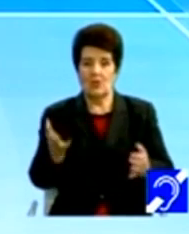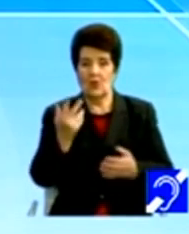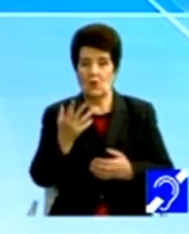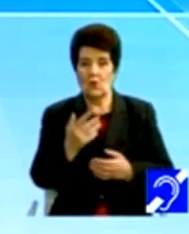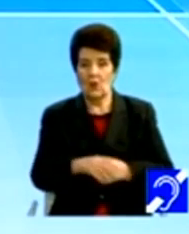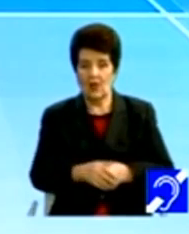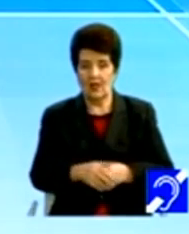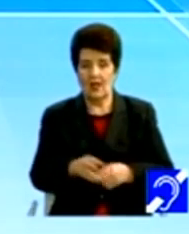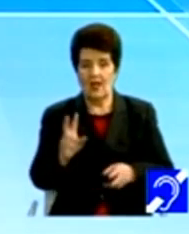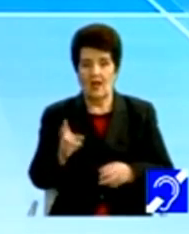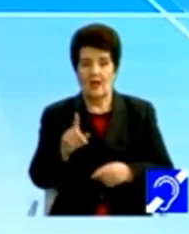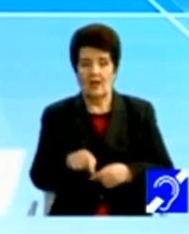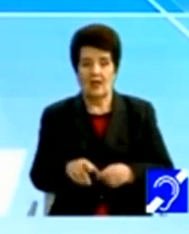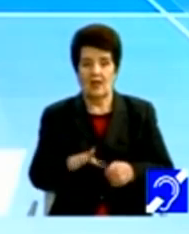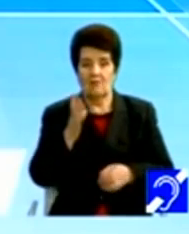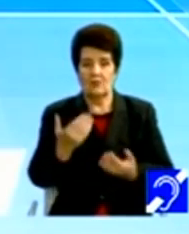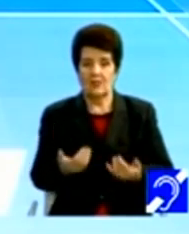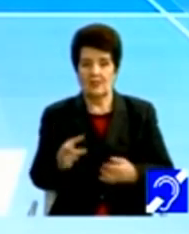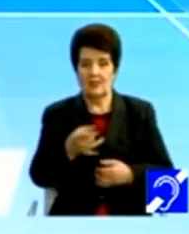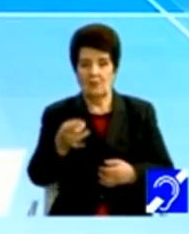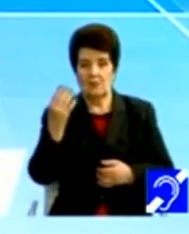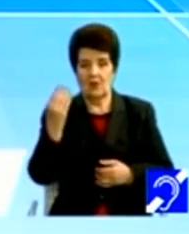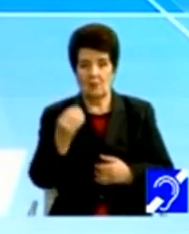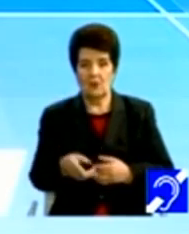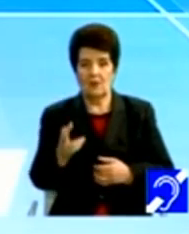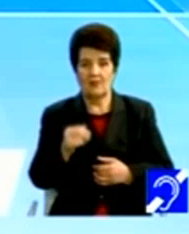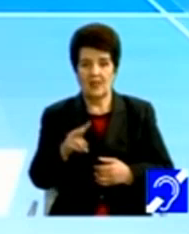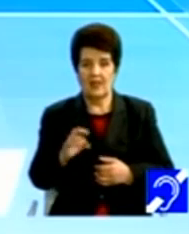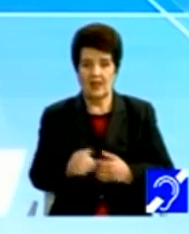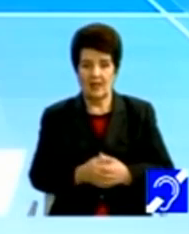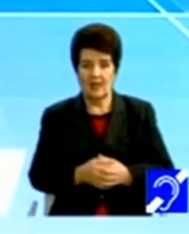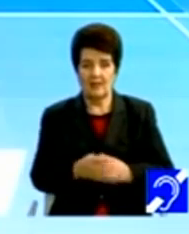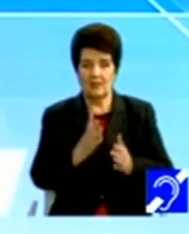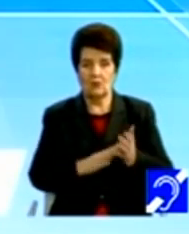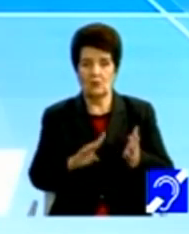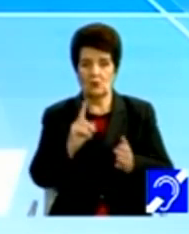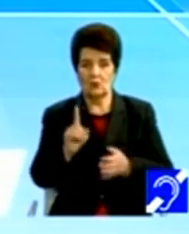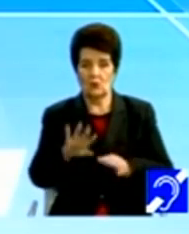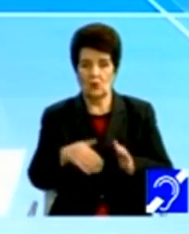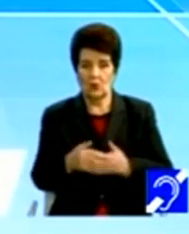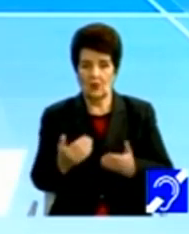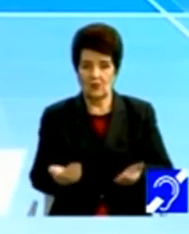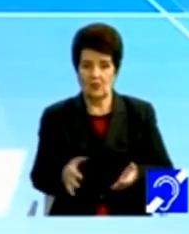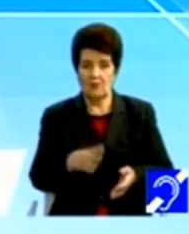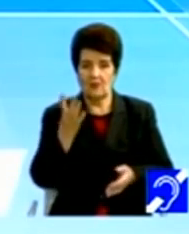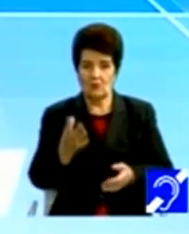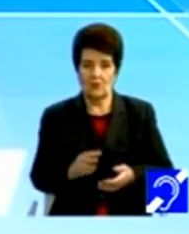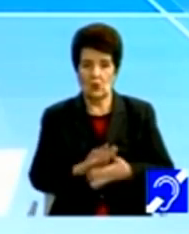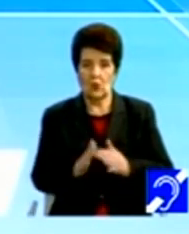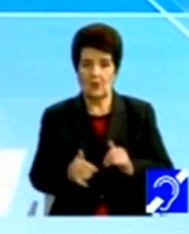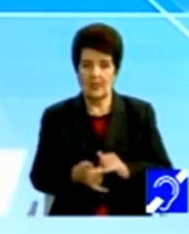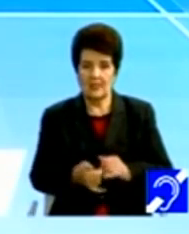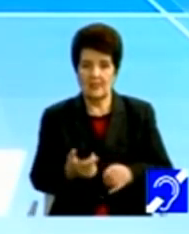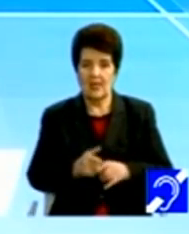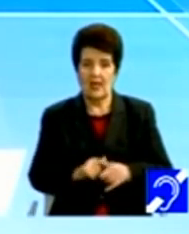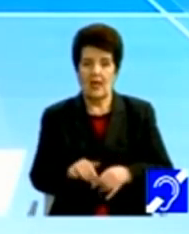s-au perindat în Republica Moldova de la 1991 încoace. Și am ajuns la o condiție în care mi-am